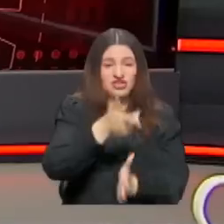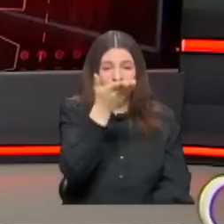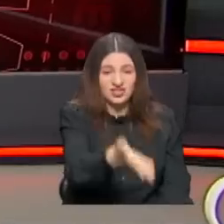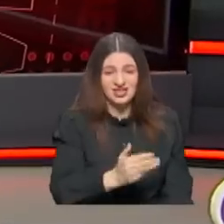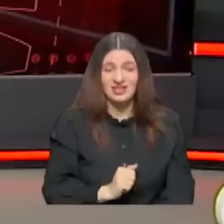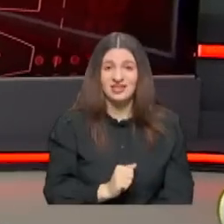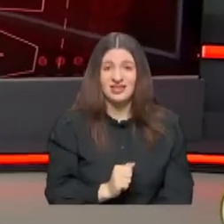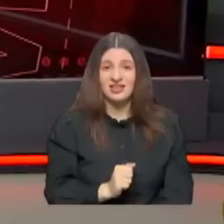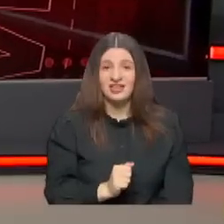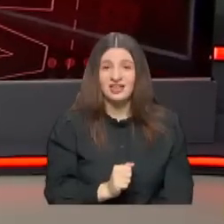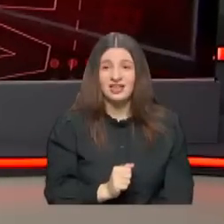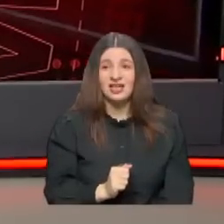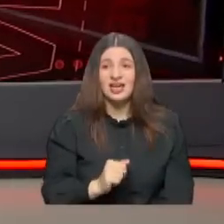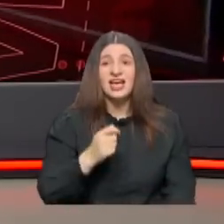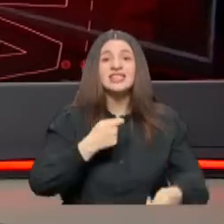çiftçisinin,